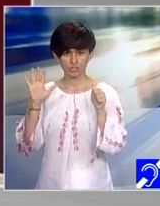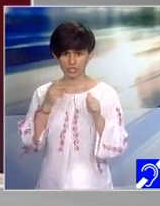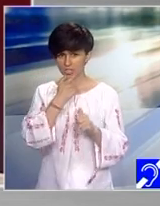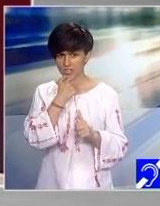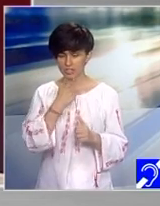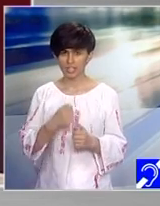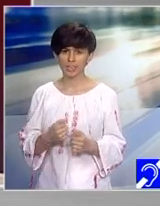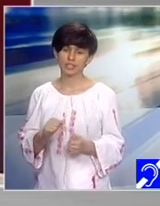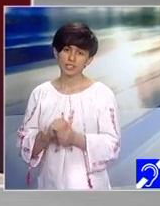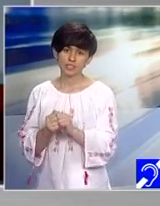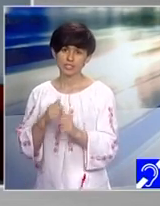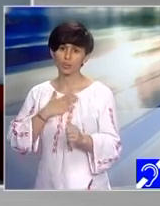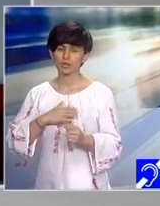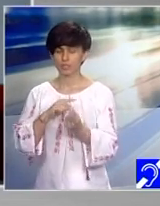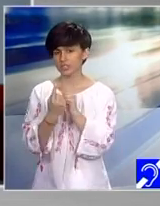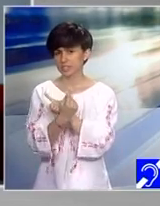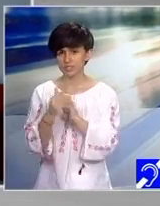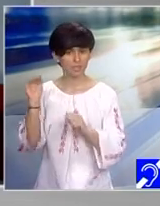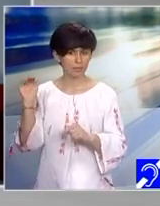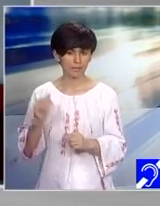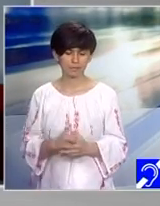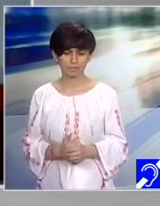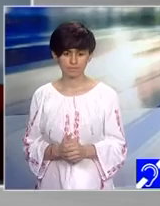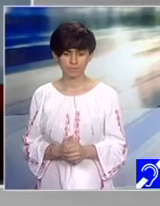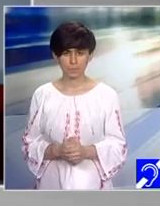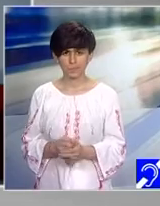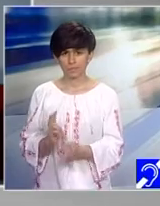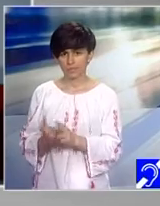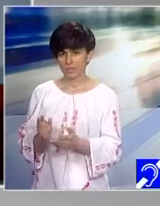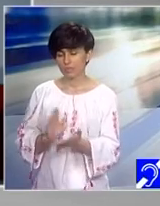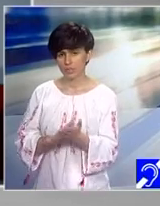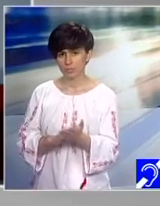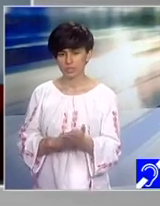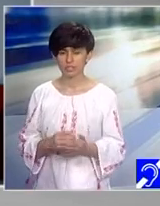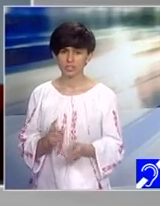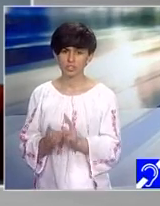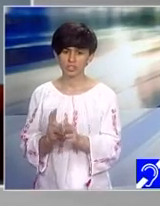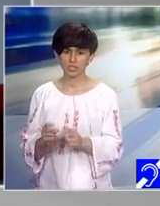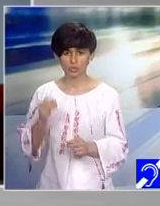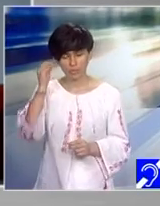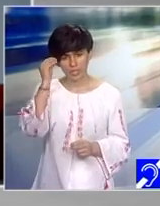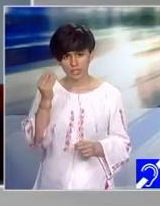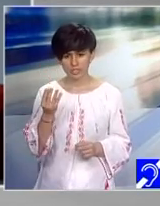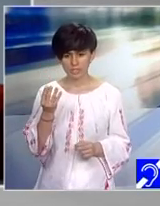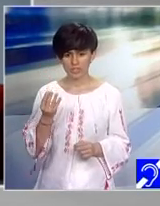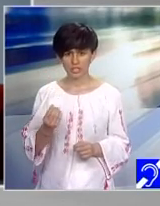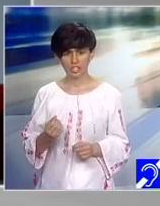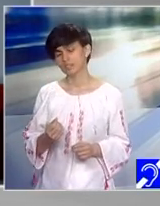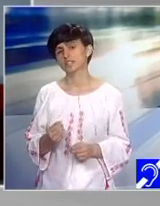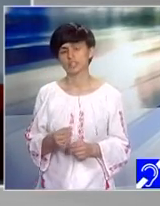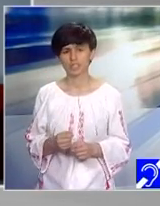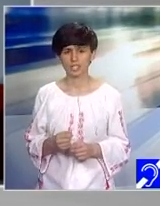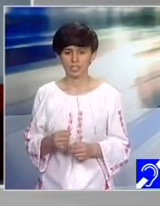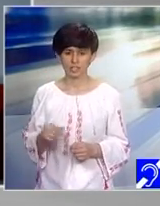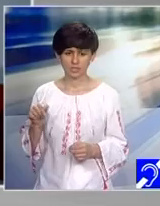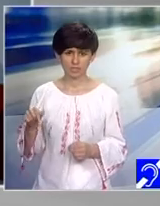sunt aceștia? Schimbe? Cum îi aducem? Ceva. Cum îi atragem? Cum îi motivăm? Și cum se creează emulație în învățământ? Pentru